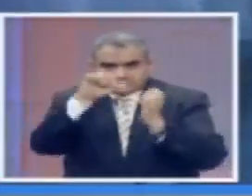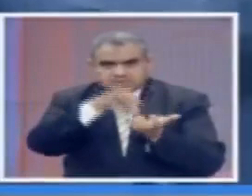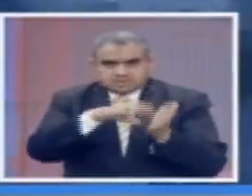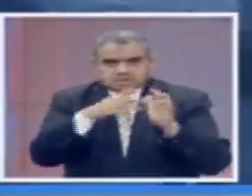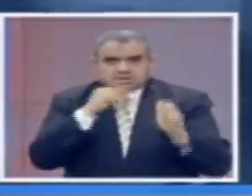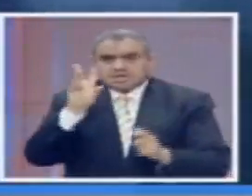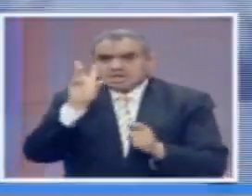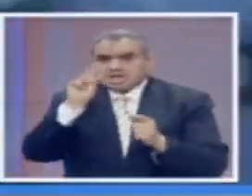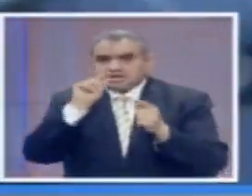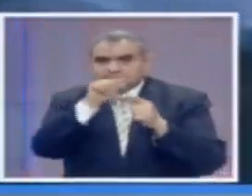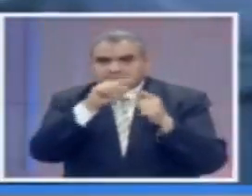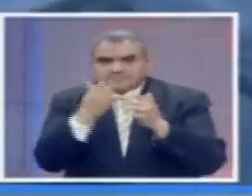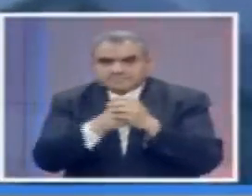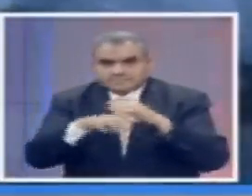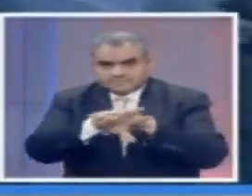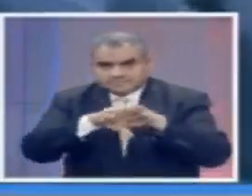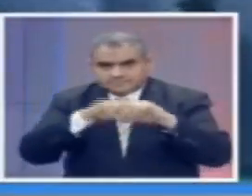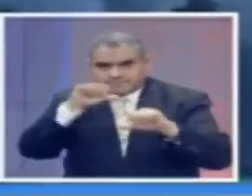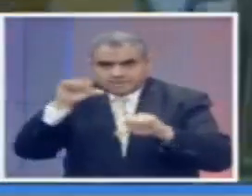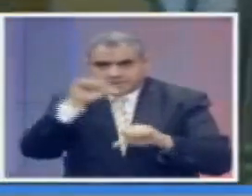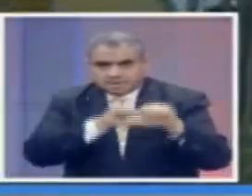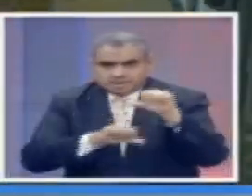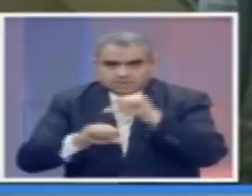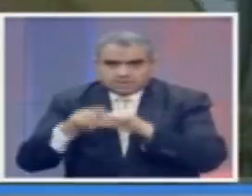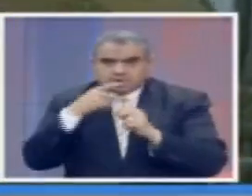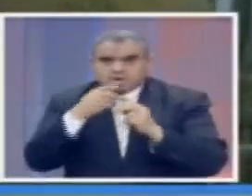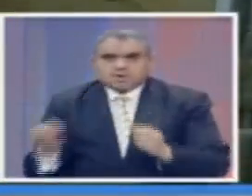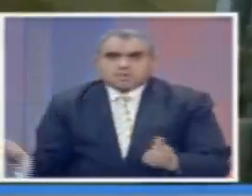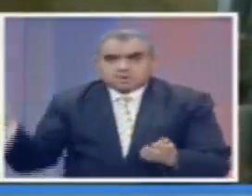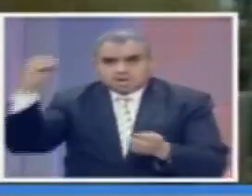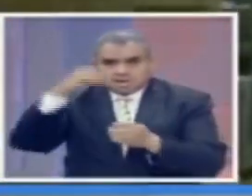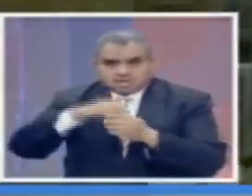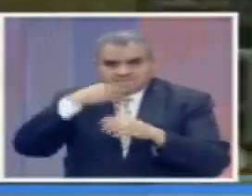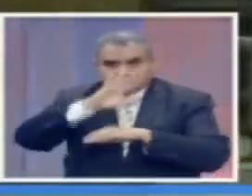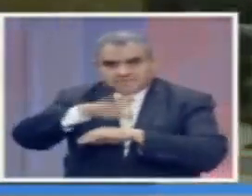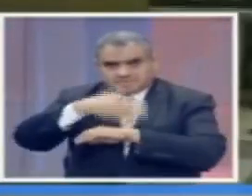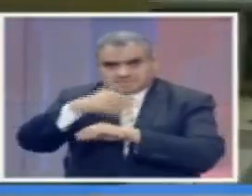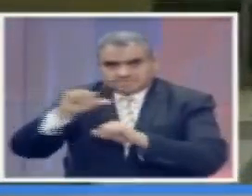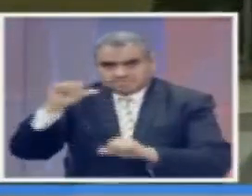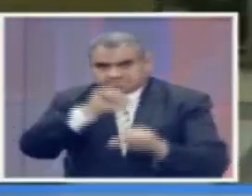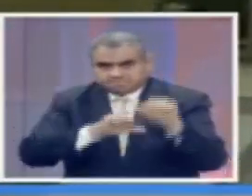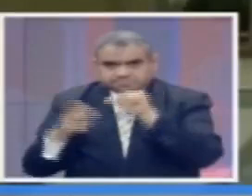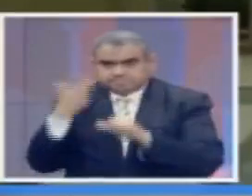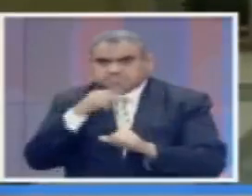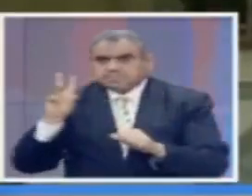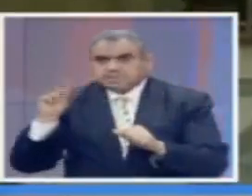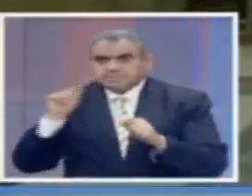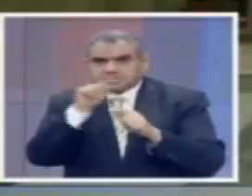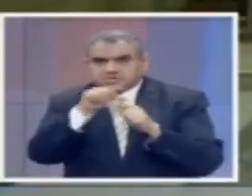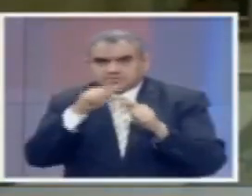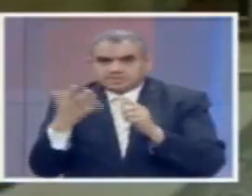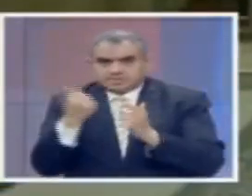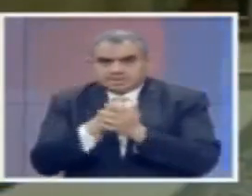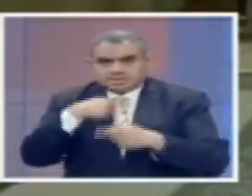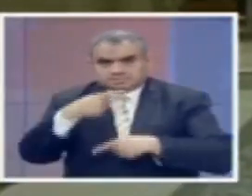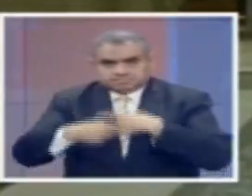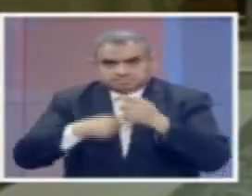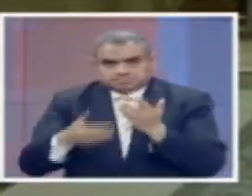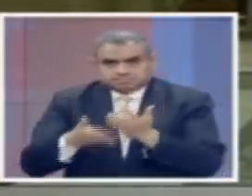بنسبة 20% في منشأة فوردو النووية. أضاف أن خطة تخصيب اليورانيوم بنسبة